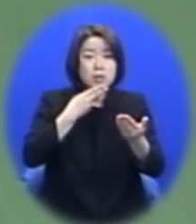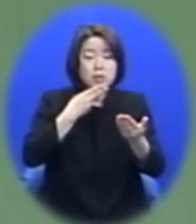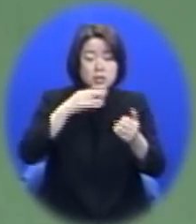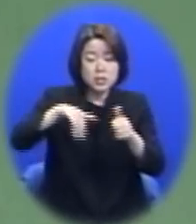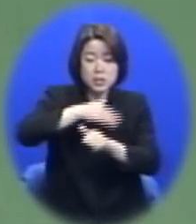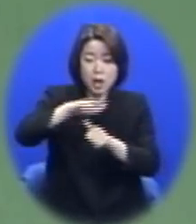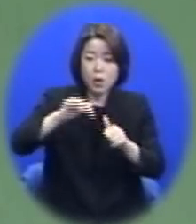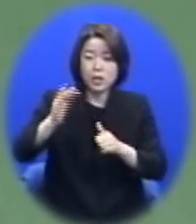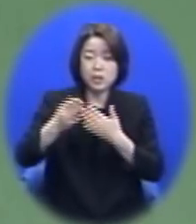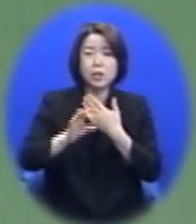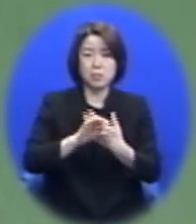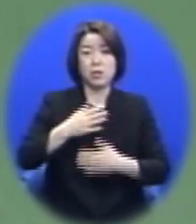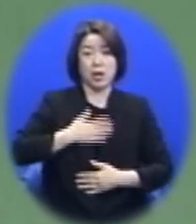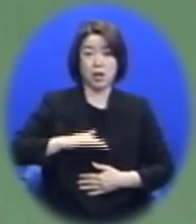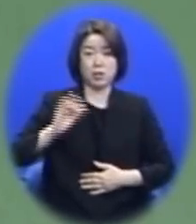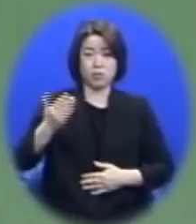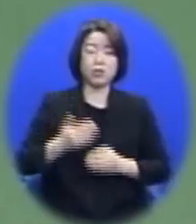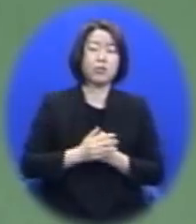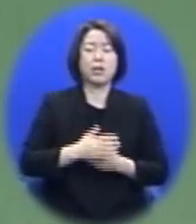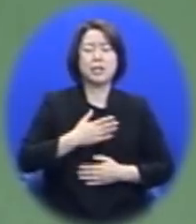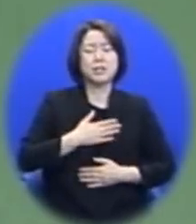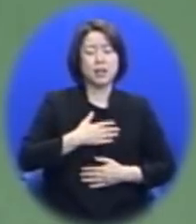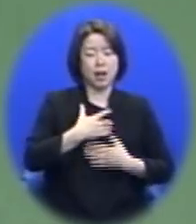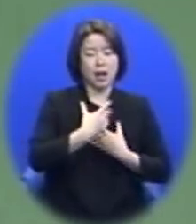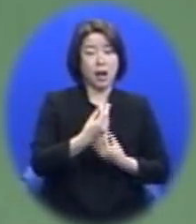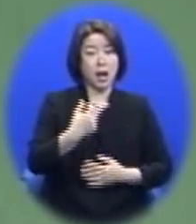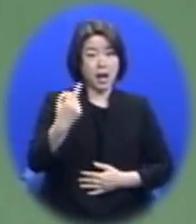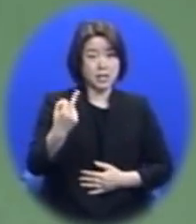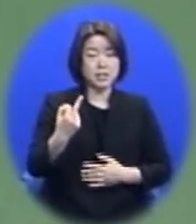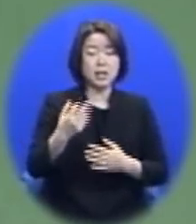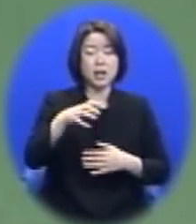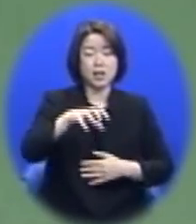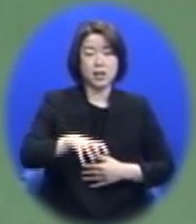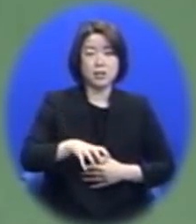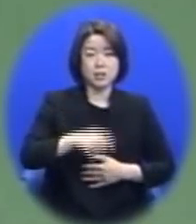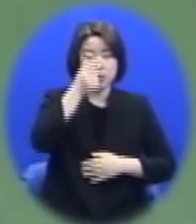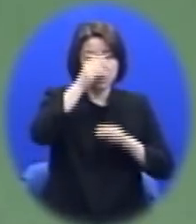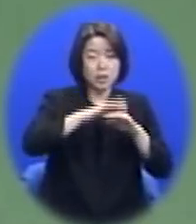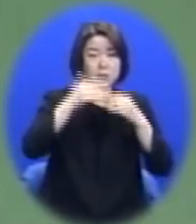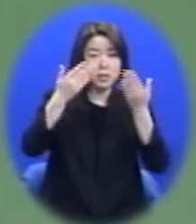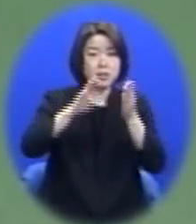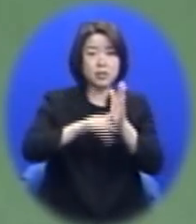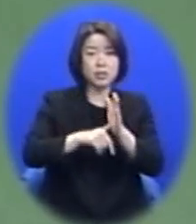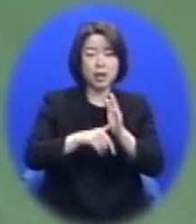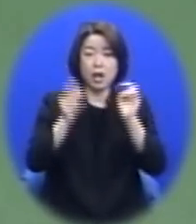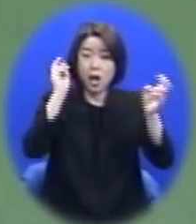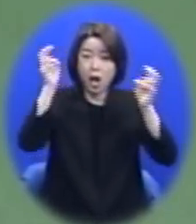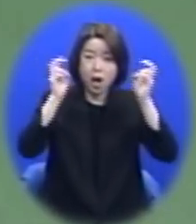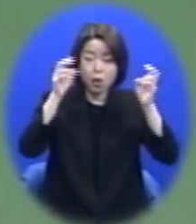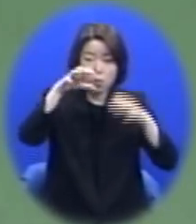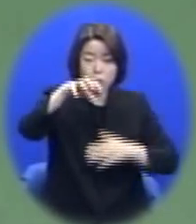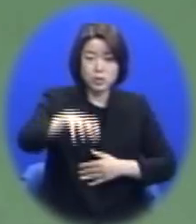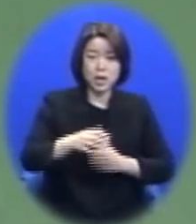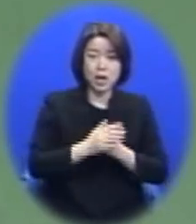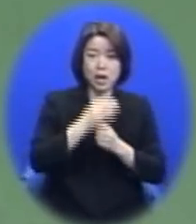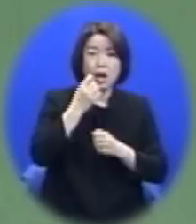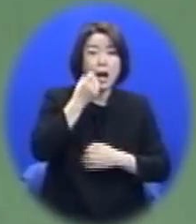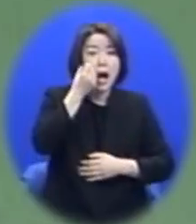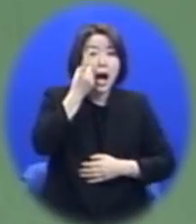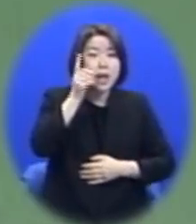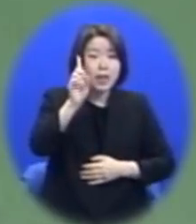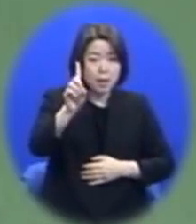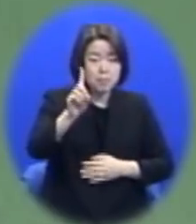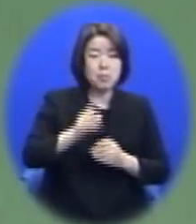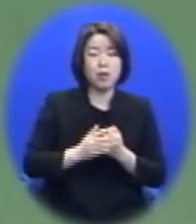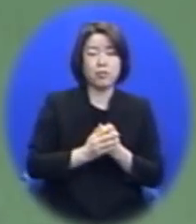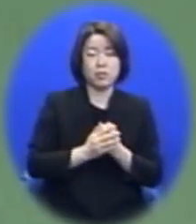여러분이 알게 됩니다. 제가 안산에서 목회할 때 그 공단에 있는 어느 공장에 한 달에 한 번 그